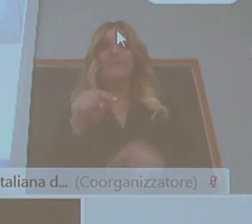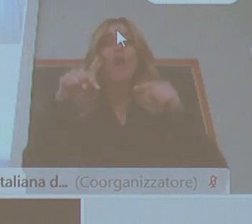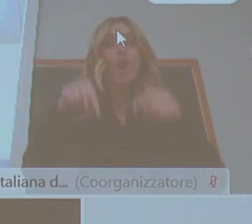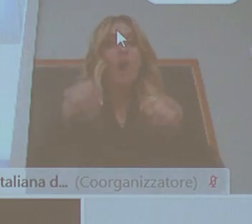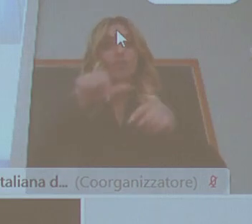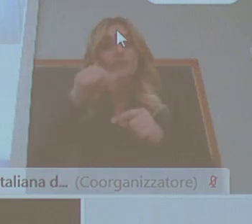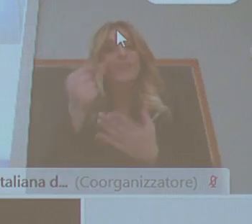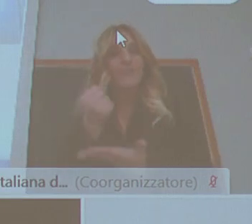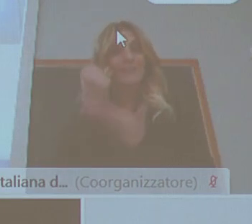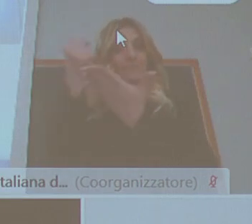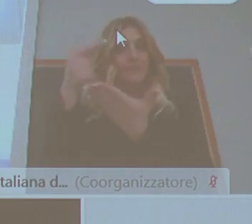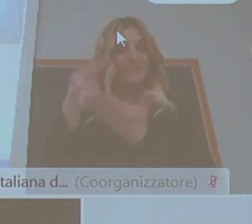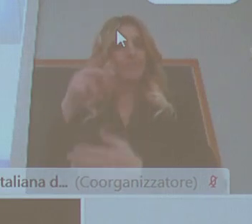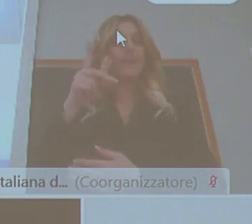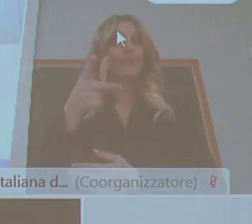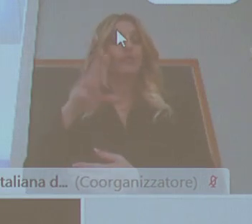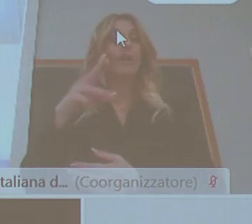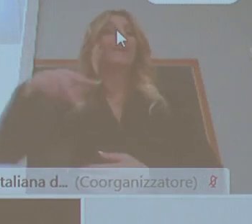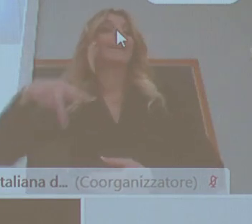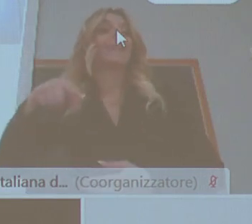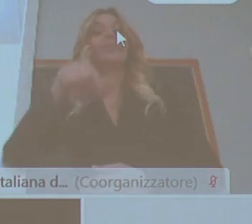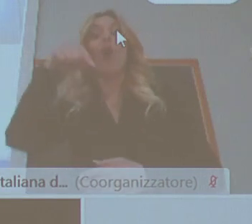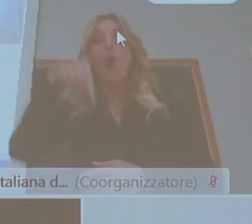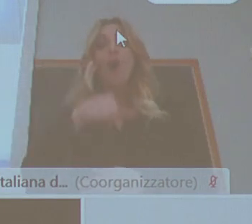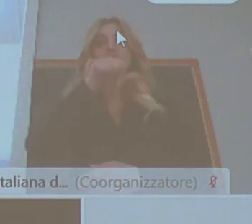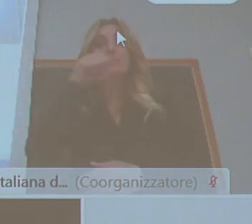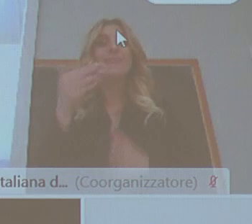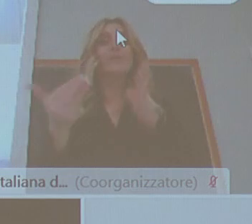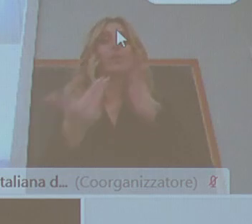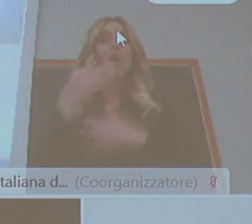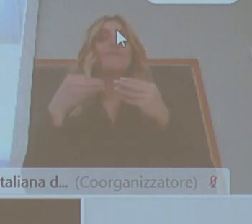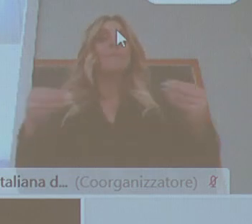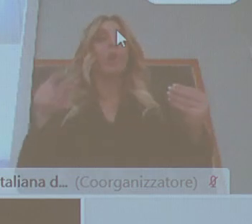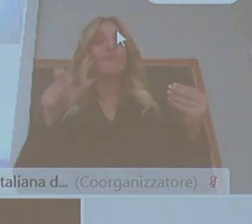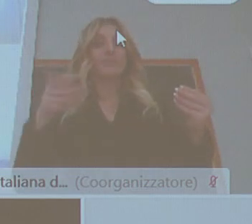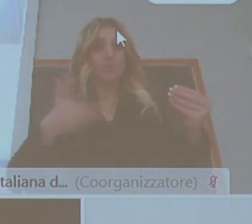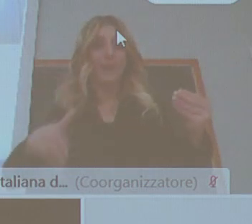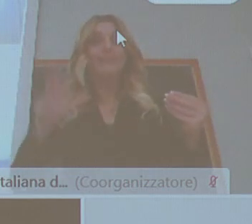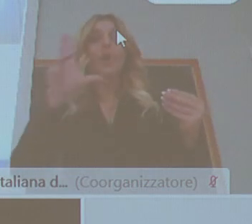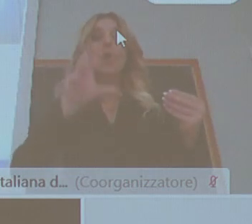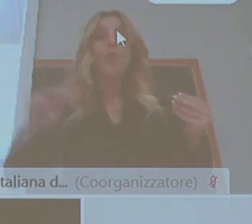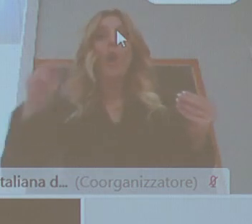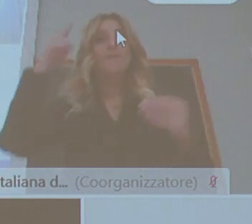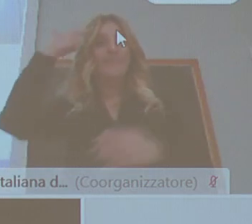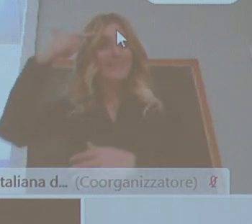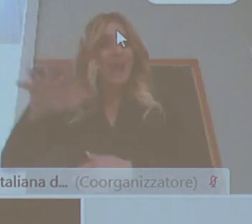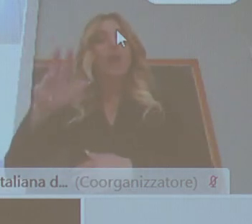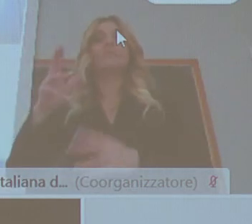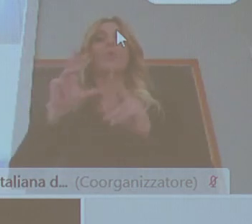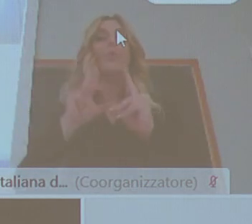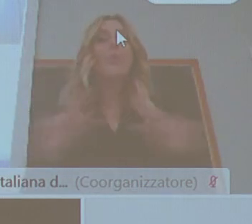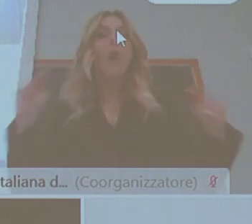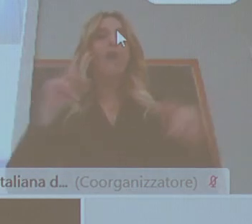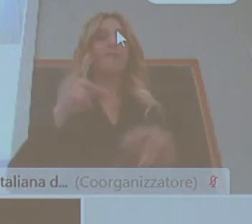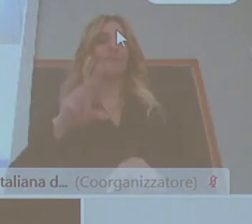investimenti green, oggi servono nuove professionalità, nuove competenze, nuovi saperi green. Ecco quindi